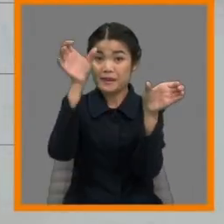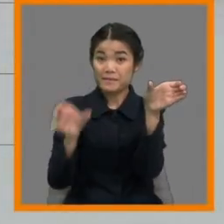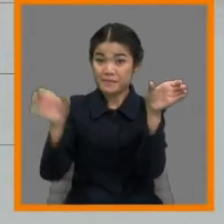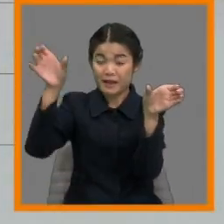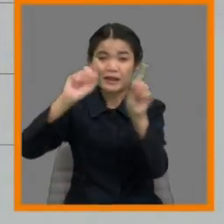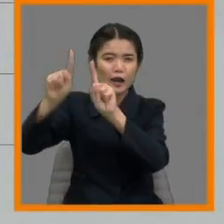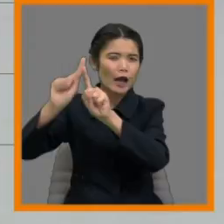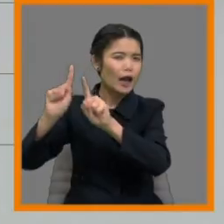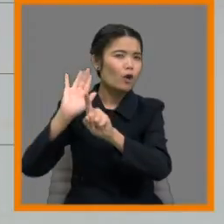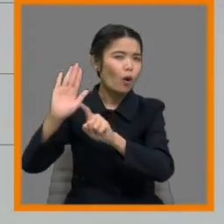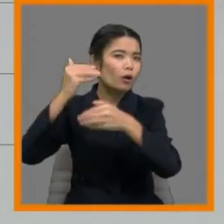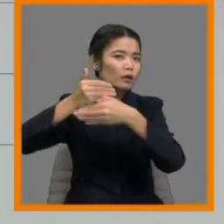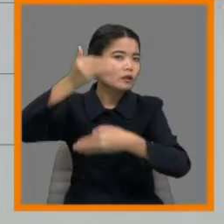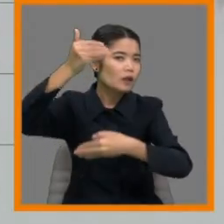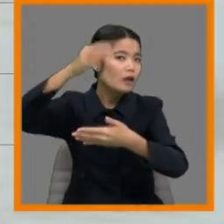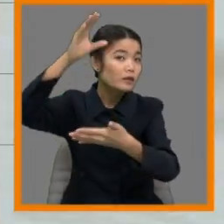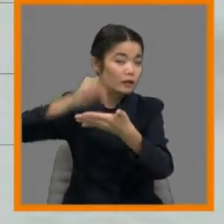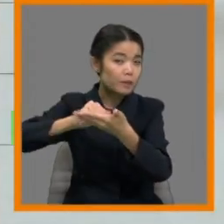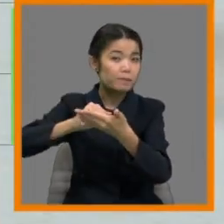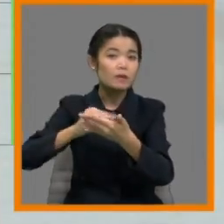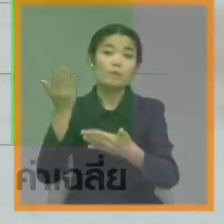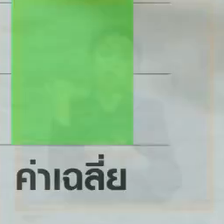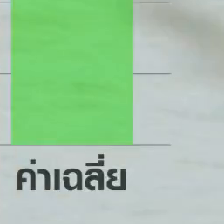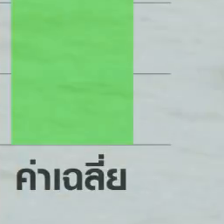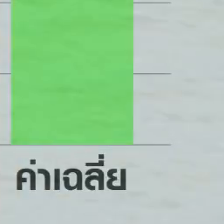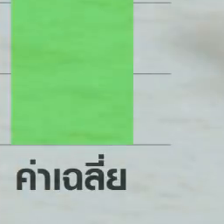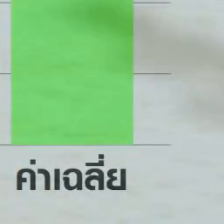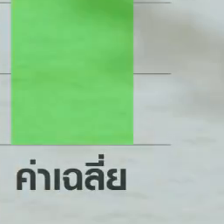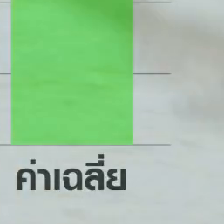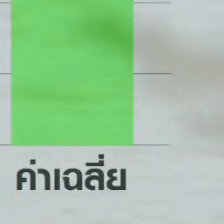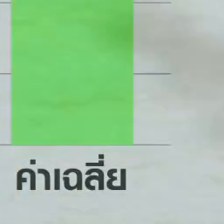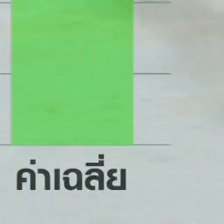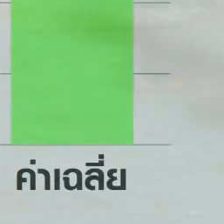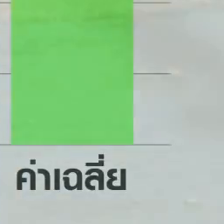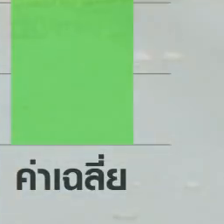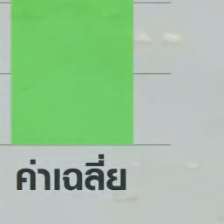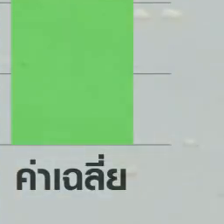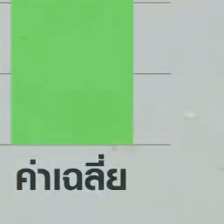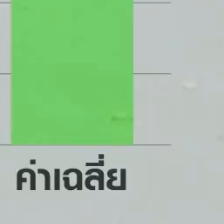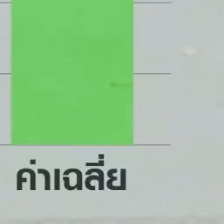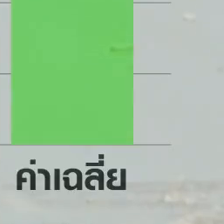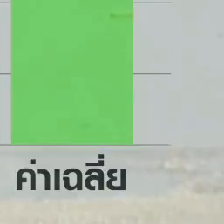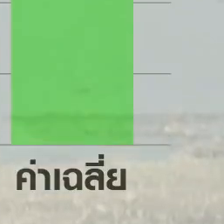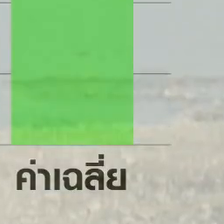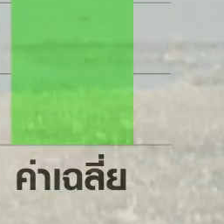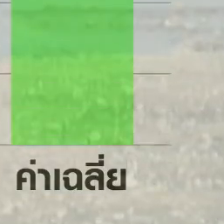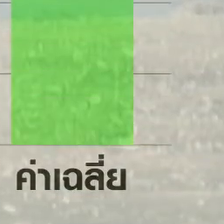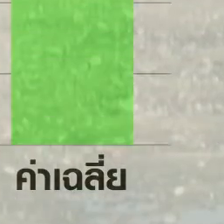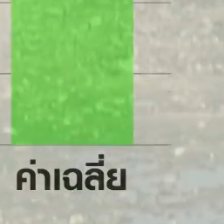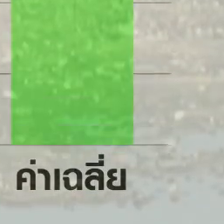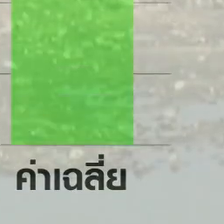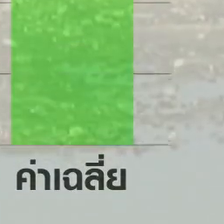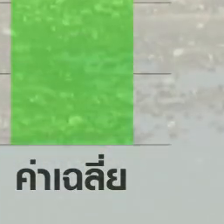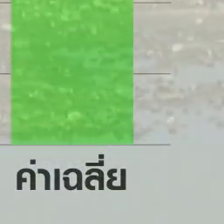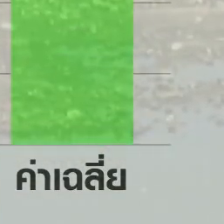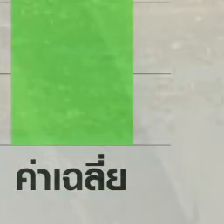ลงอย่างต่อเนื่องทุกปีนับตั้งแต่ปี2536จนถึงปัจจุบันพบว่าปริมาณน้ำสะสมในเขื่อนมีเพียง865